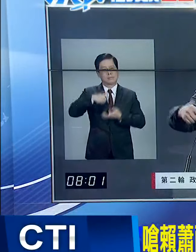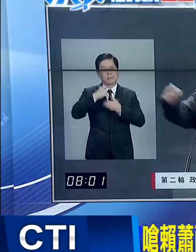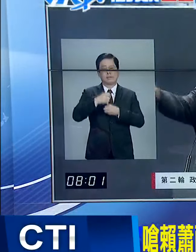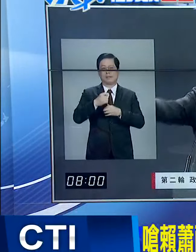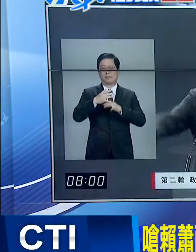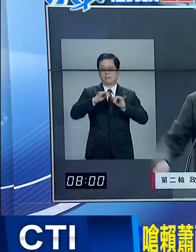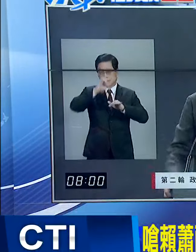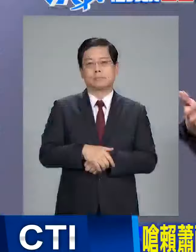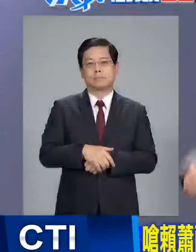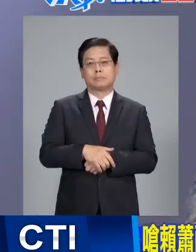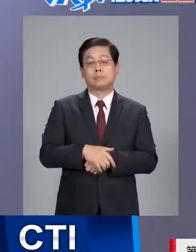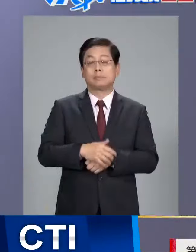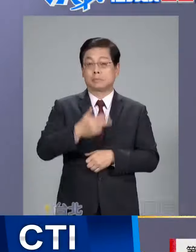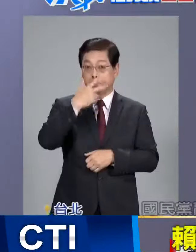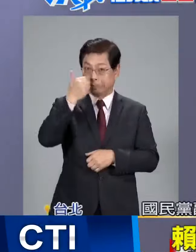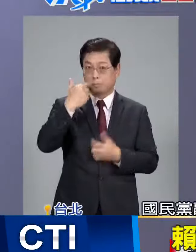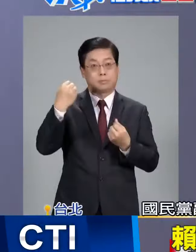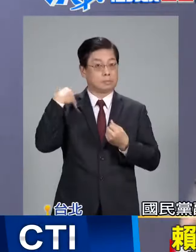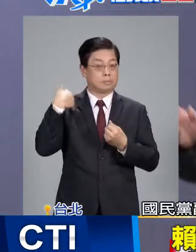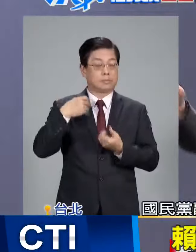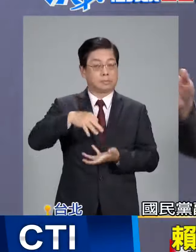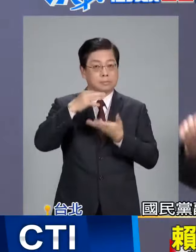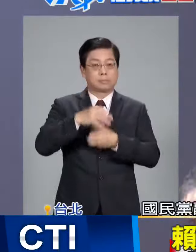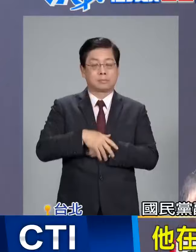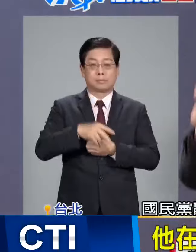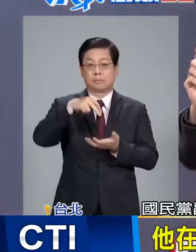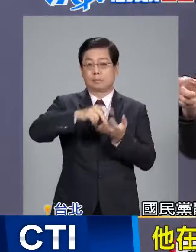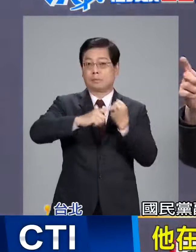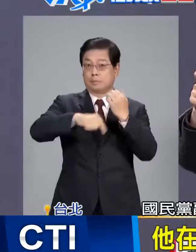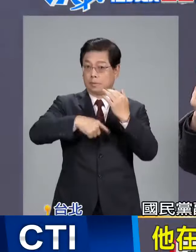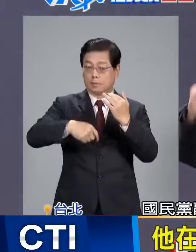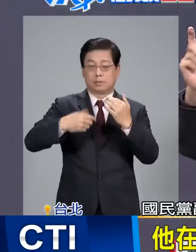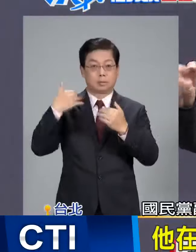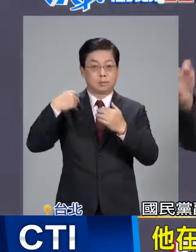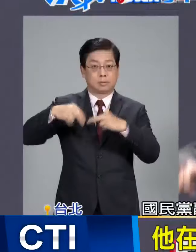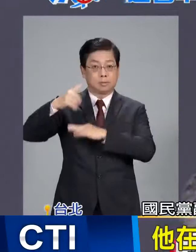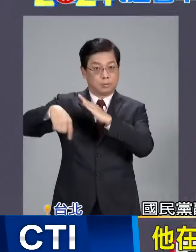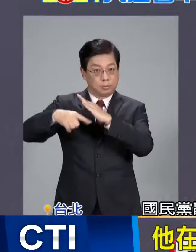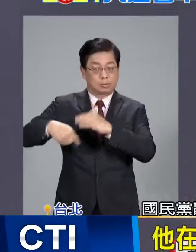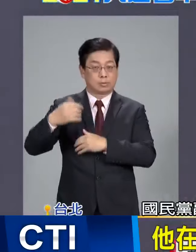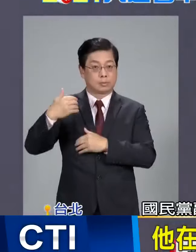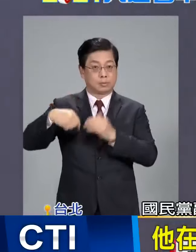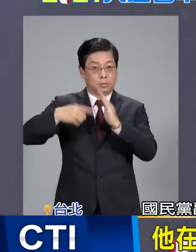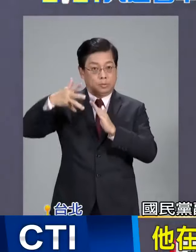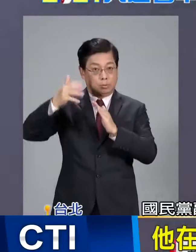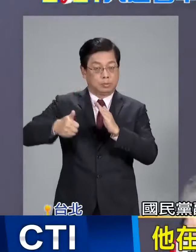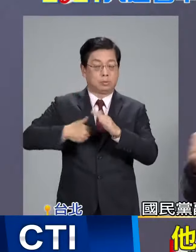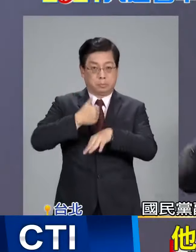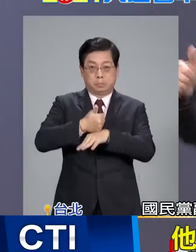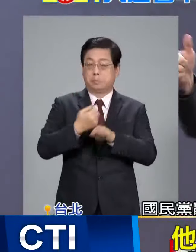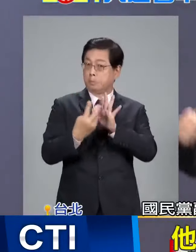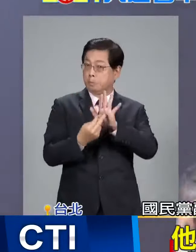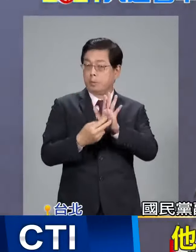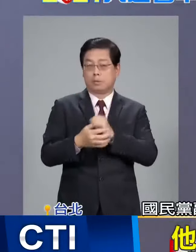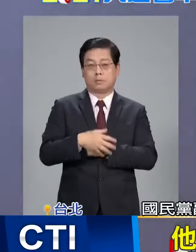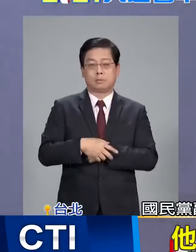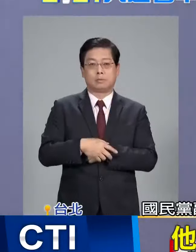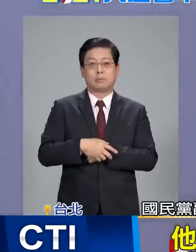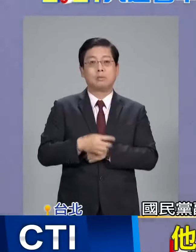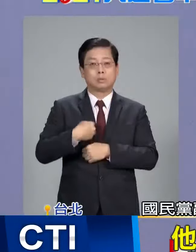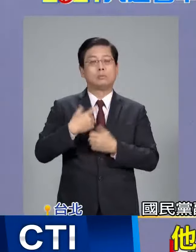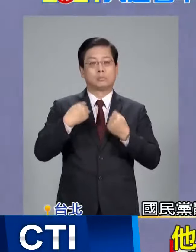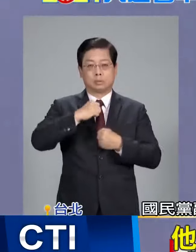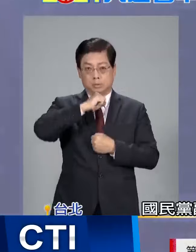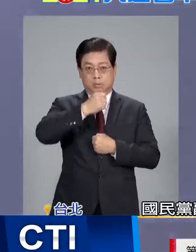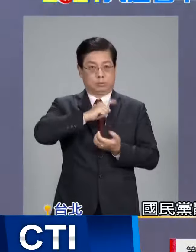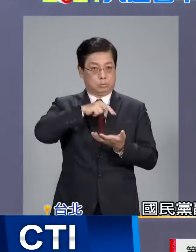的政党。 赖清德也说过啊，他在立法院，他在行立法院，在行政院长任内，在立法院说的，他说我是一个台独